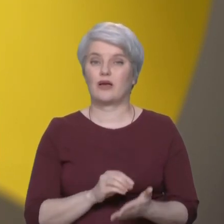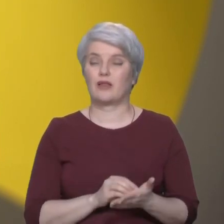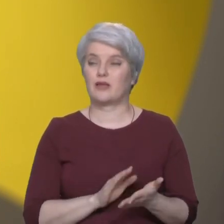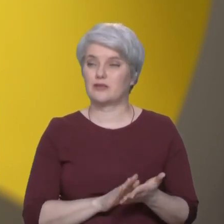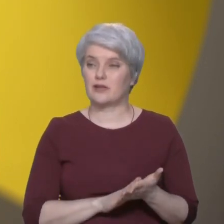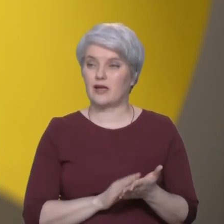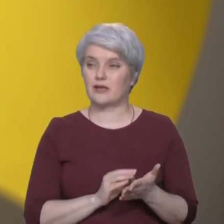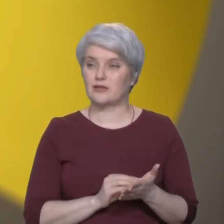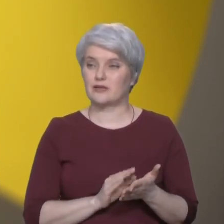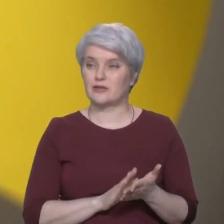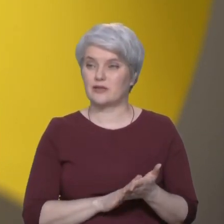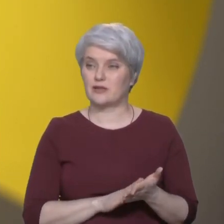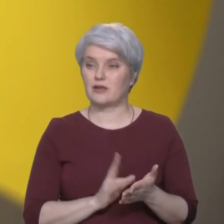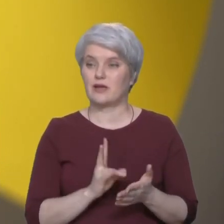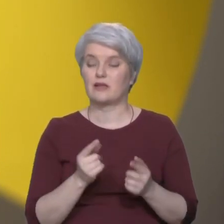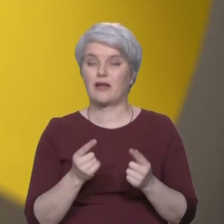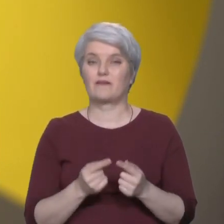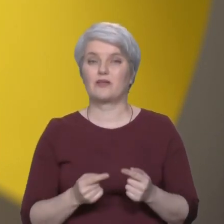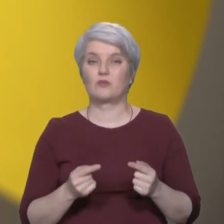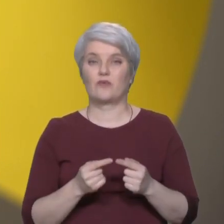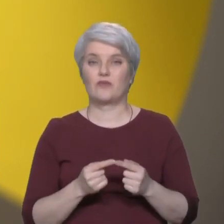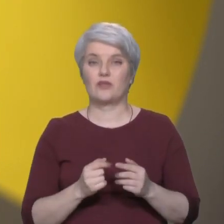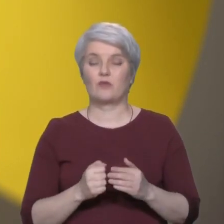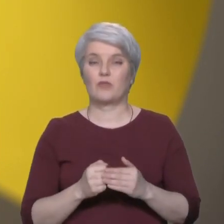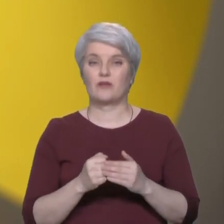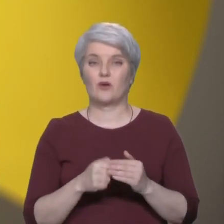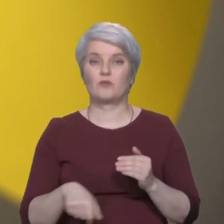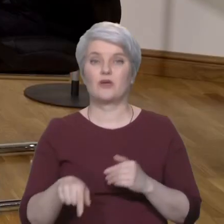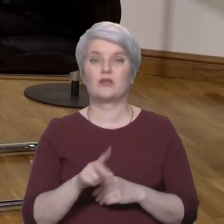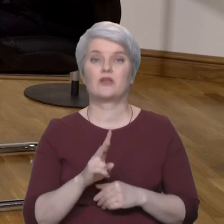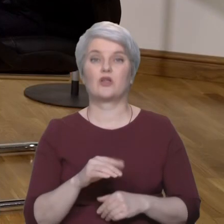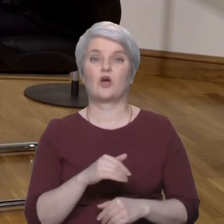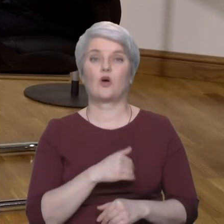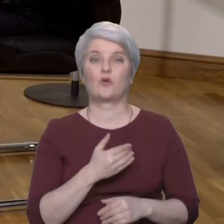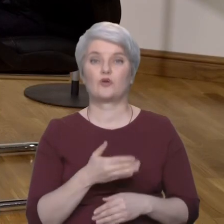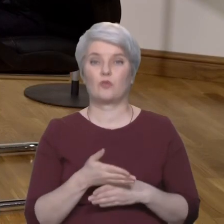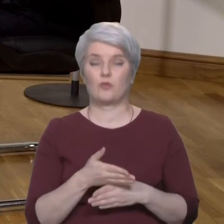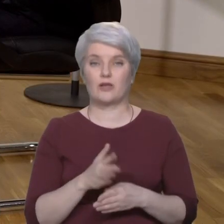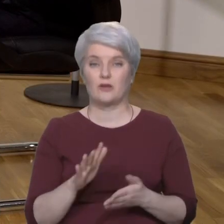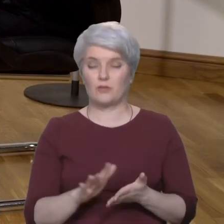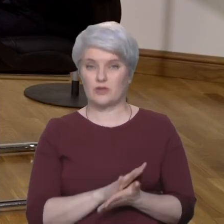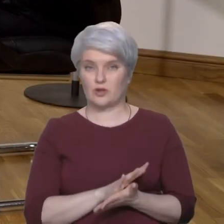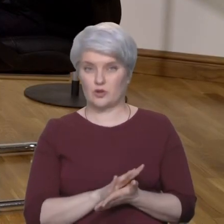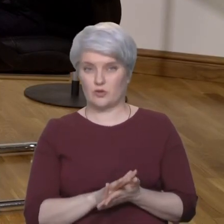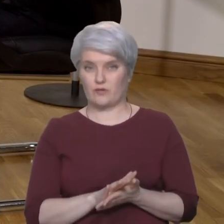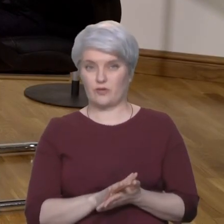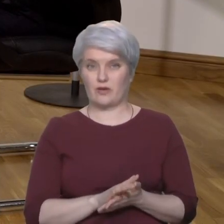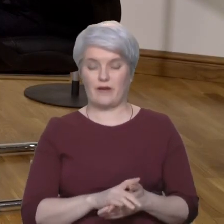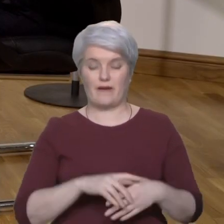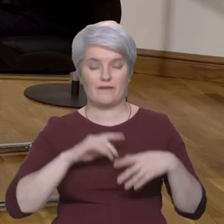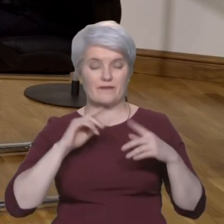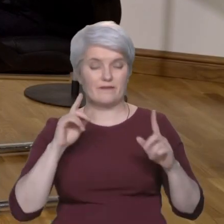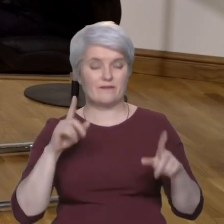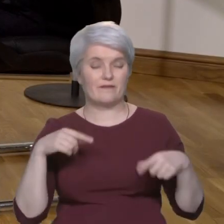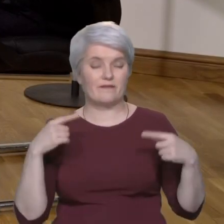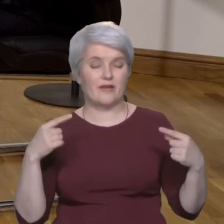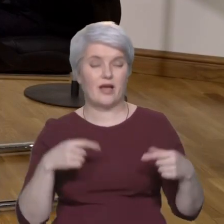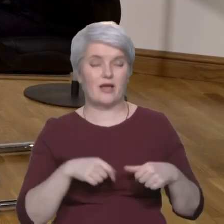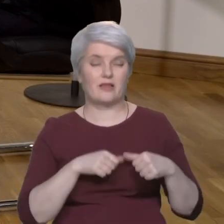реєстрація на відповідній платформі тих, хто хоче допомагати, безкоштовно. фанатично відносячись